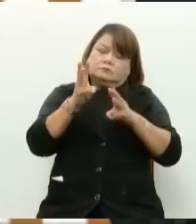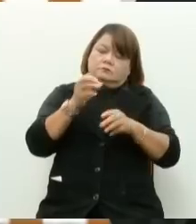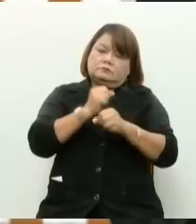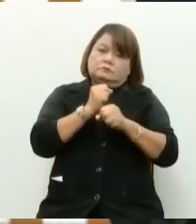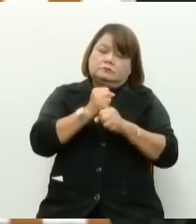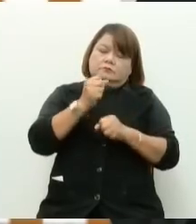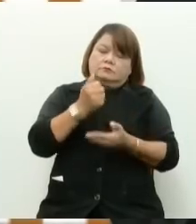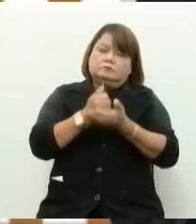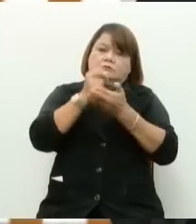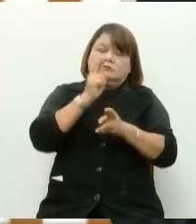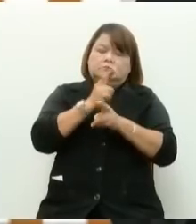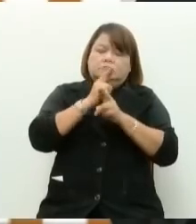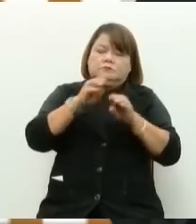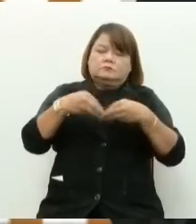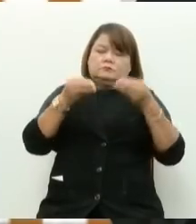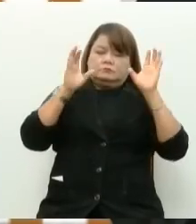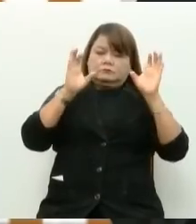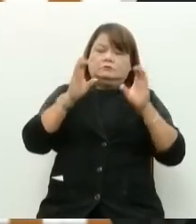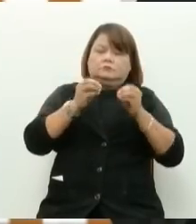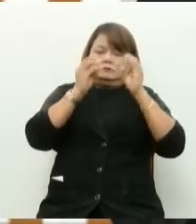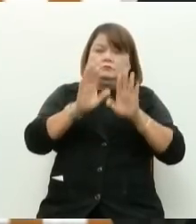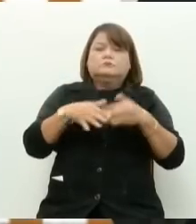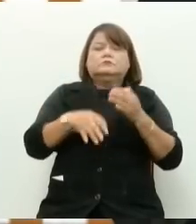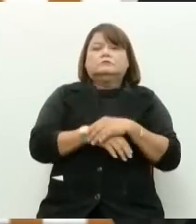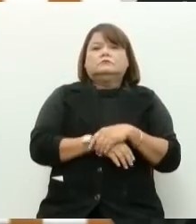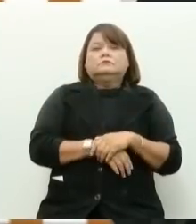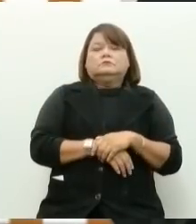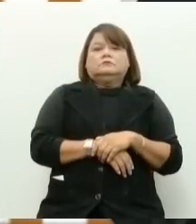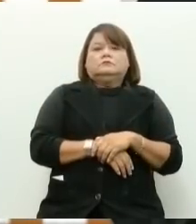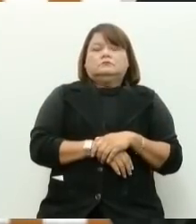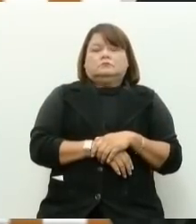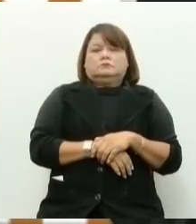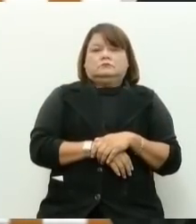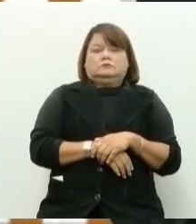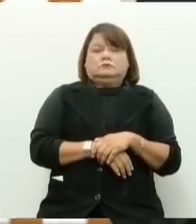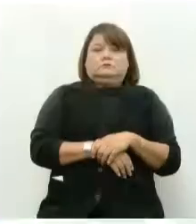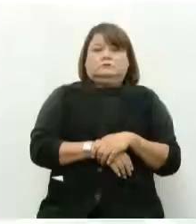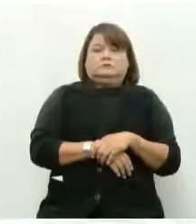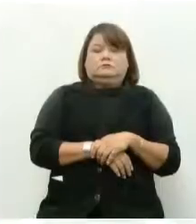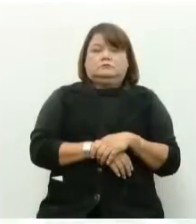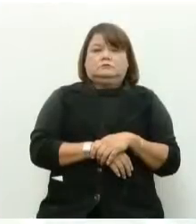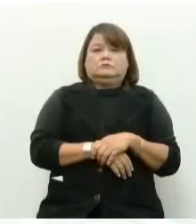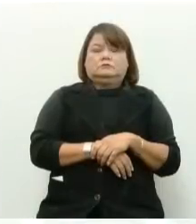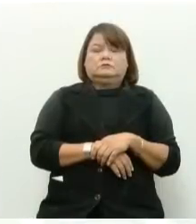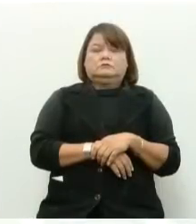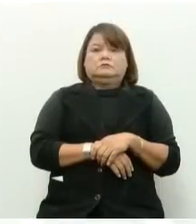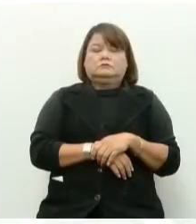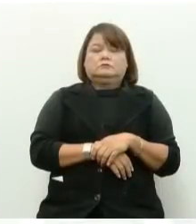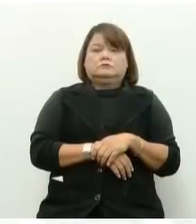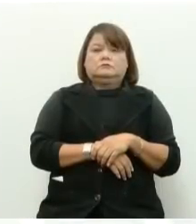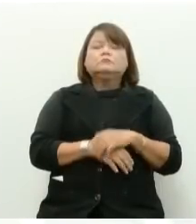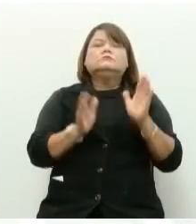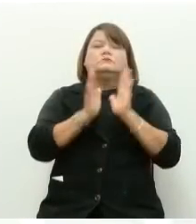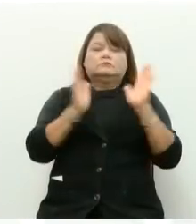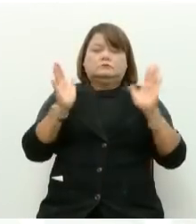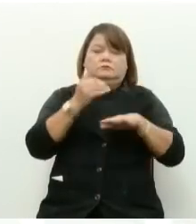จะช่วยรักษาสิทธิ์ให้กับข้าราชการครูอย่างไรค่ะวันนี้ก็จะเป็น3ประเด็นนี้ค่ะ ขอบพระคุณท่านผู้อำนวย